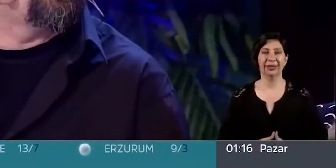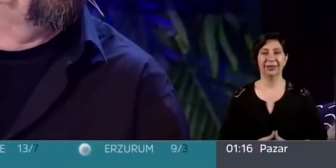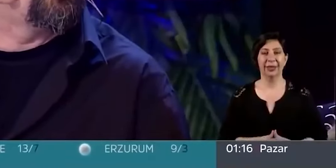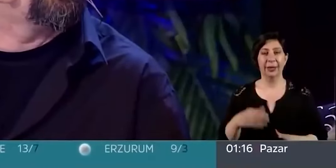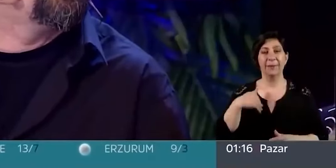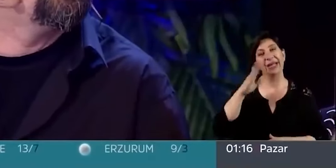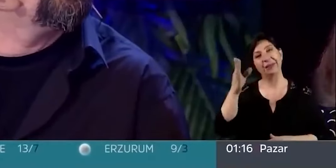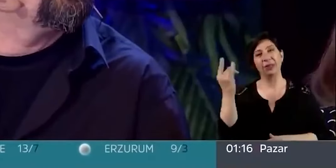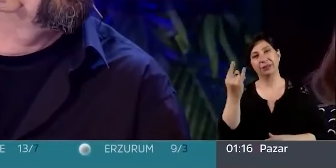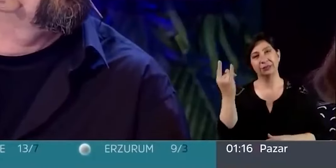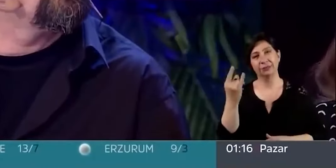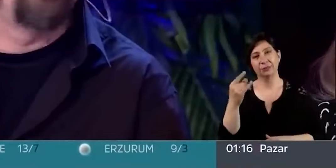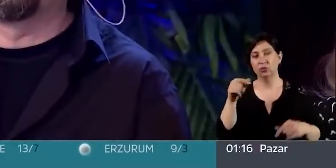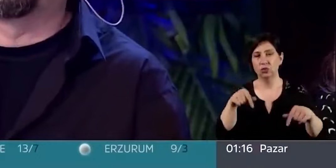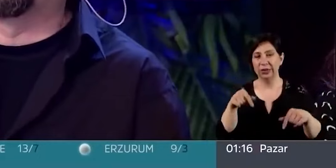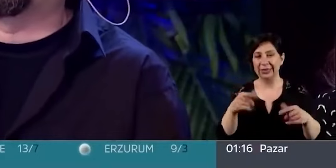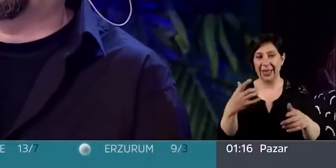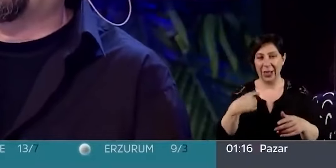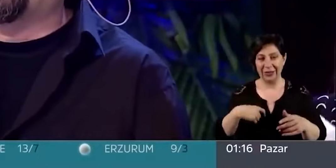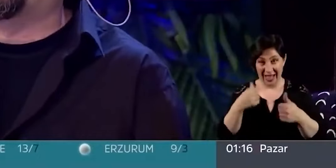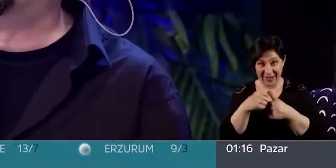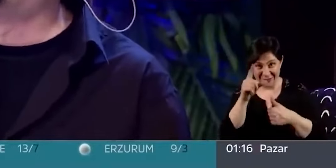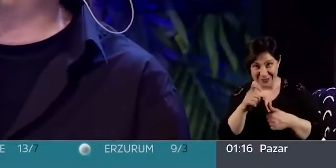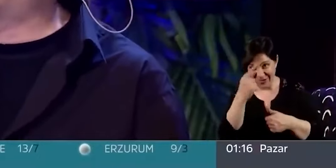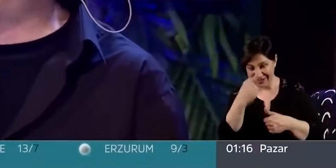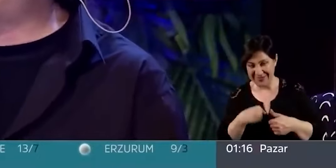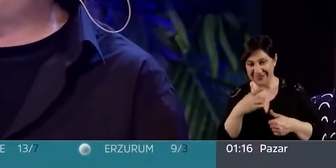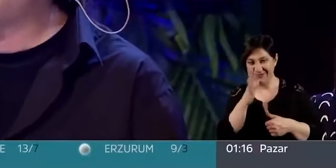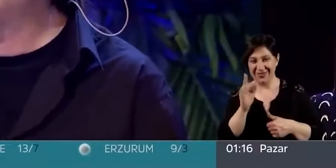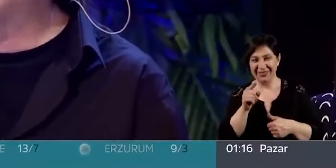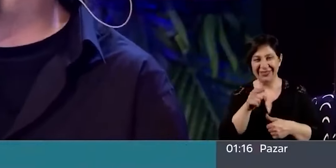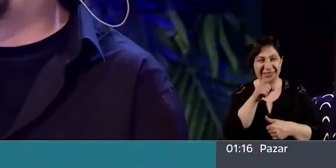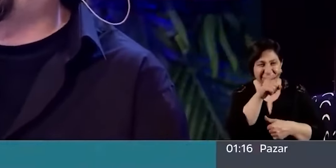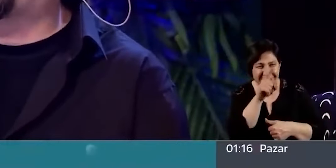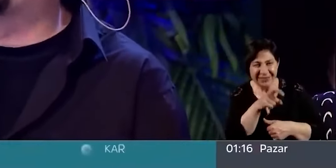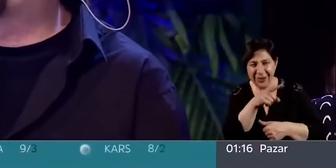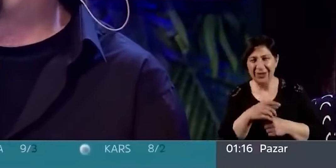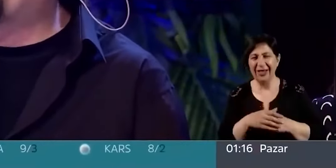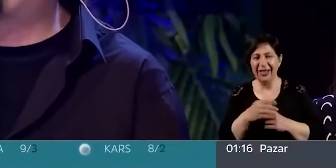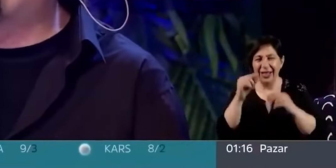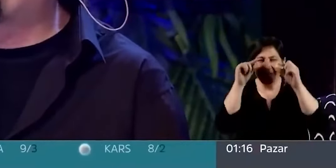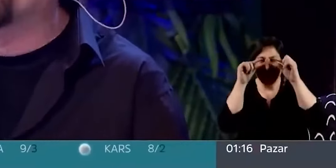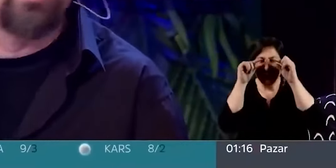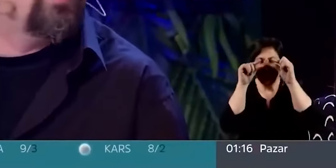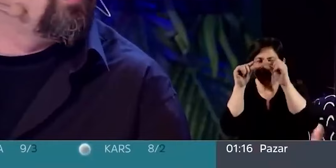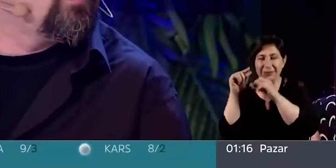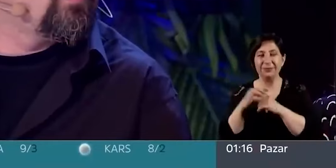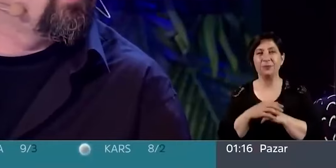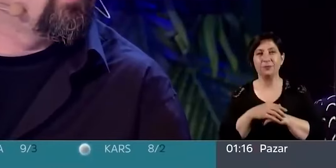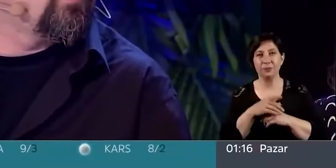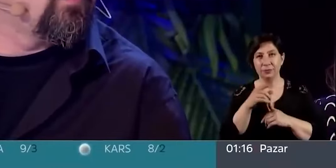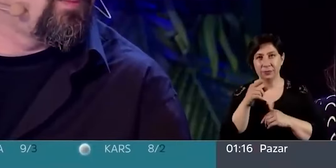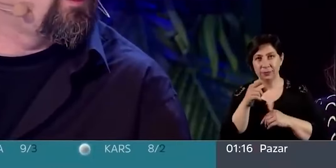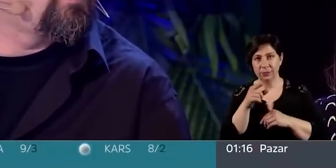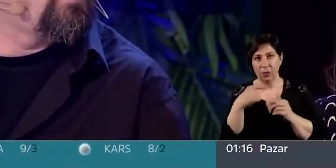Tiran'da gezeyim bakalım oralarda. Peki şu andaki durum ne tabii ki özel hayatınızda? Selam siz misiniz o? Gözü şimdi, kısmış hepsine bakıyor. Bir dakika